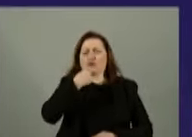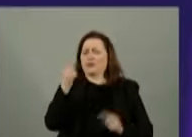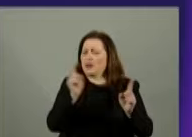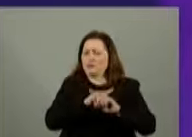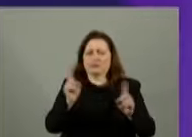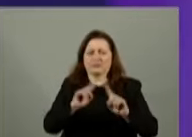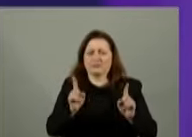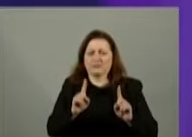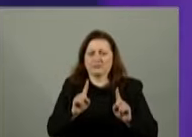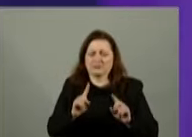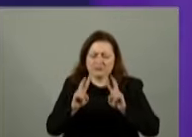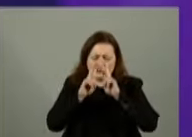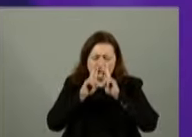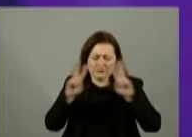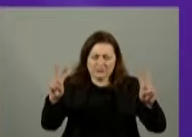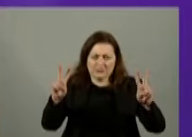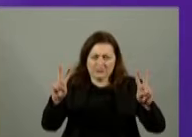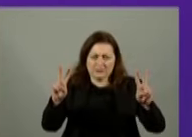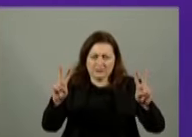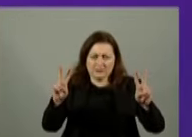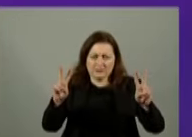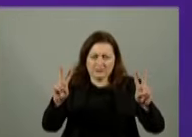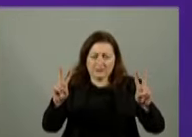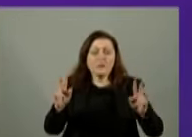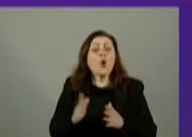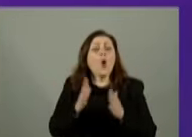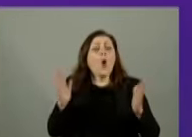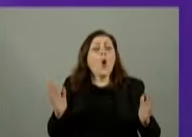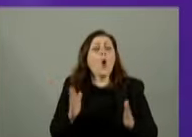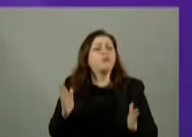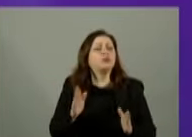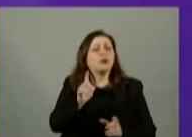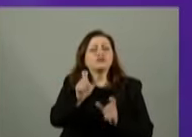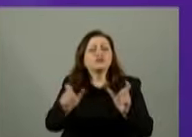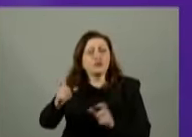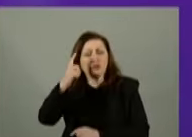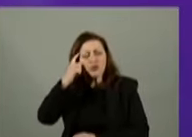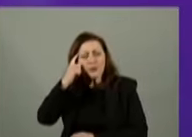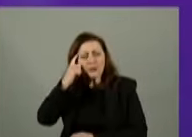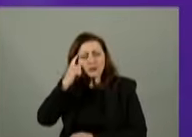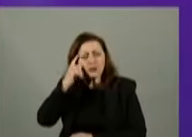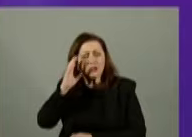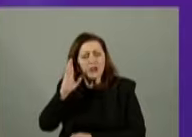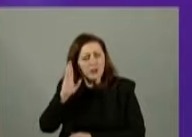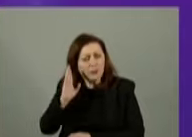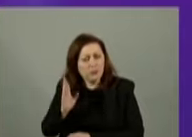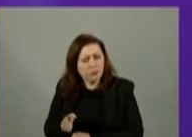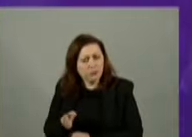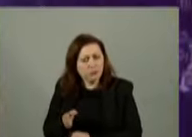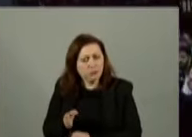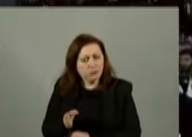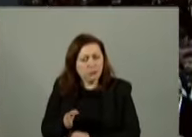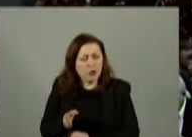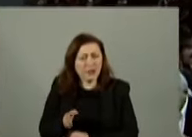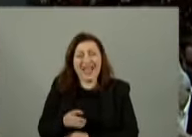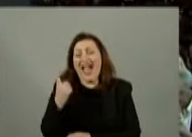έτσι. Μα το είπε ξεκάθαρα στην ομιλία του, έτσι κι αλλιώς. Mm-hmm. Πάνω. Πάντως, με αυτή την ανάρτηση, δύο ώρες πριν το συνέδριο, ο